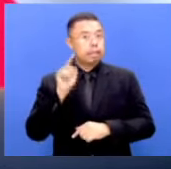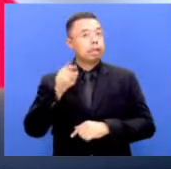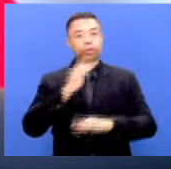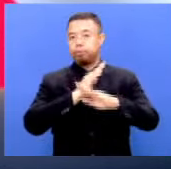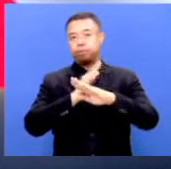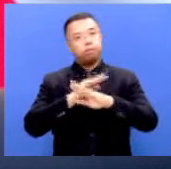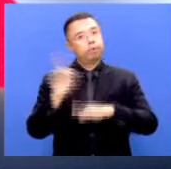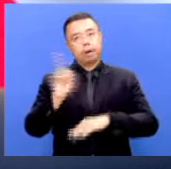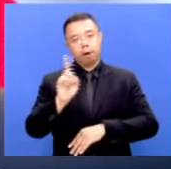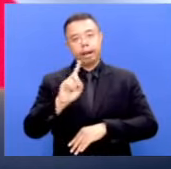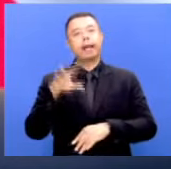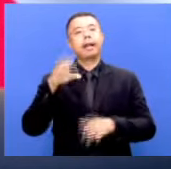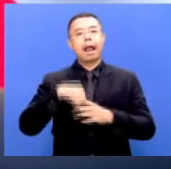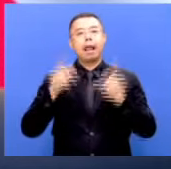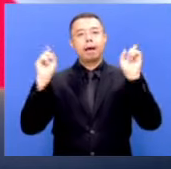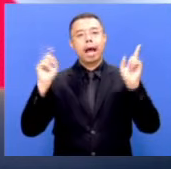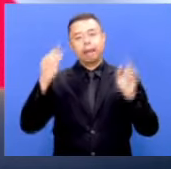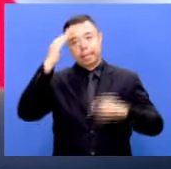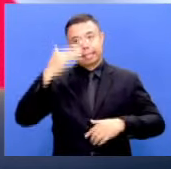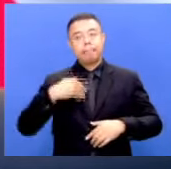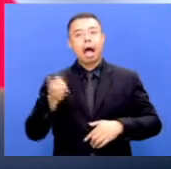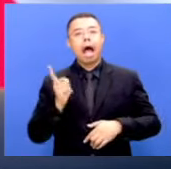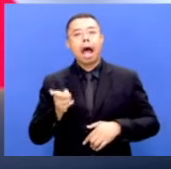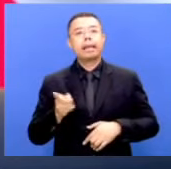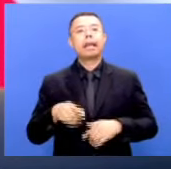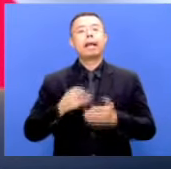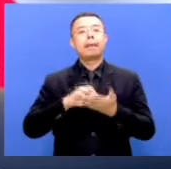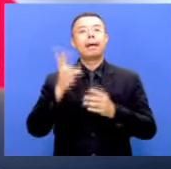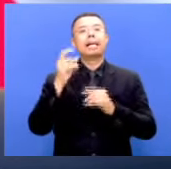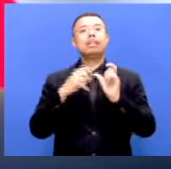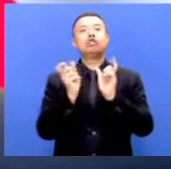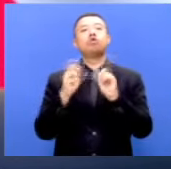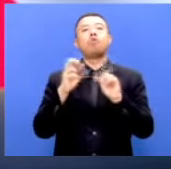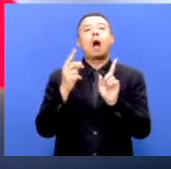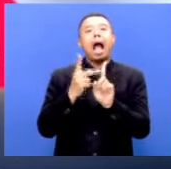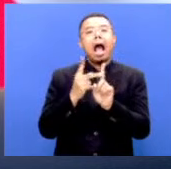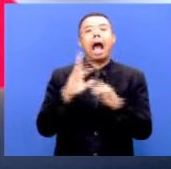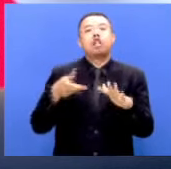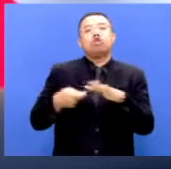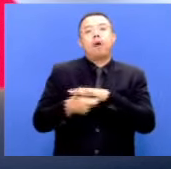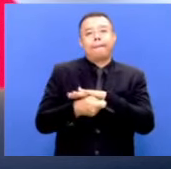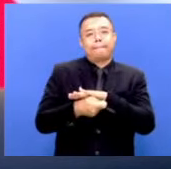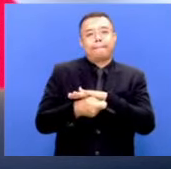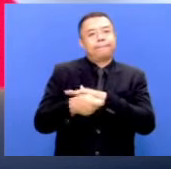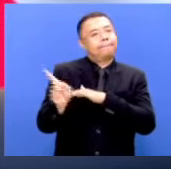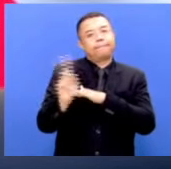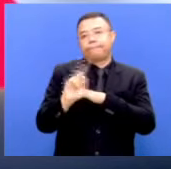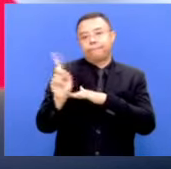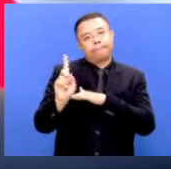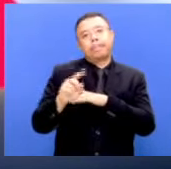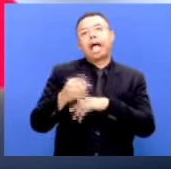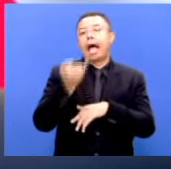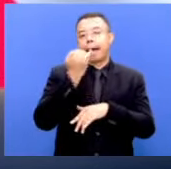dilarang dalam Islam sendiri ada nomenklatur namanya riswah atau suap dan ini hukumnya haram